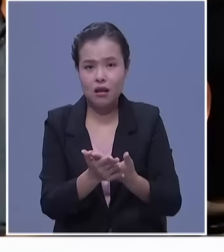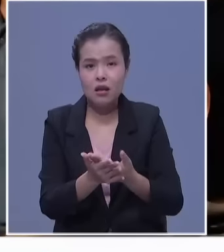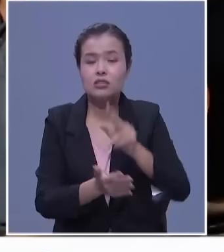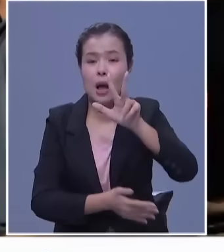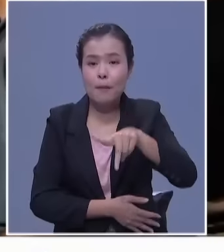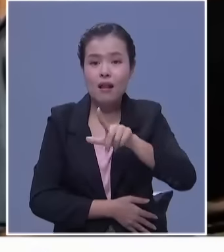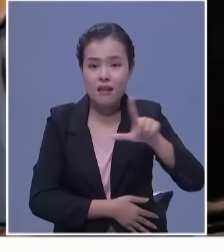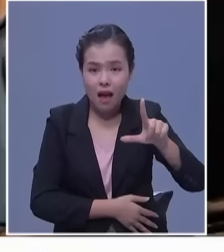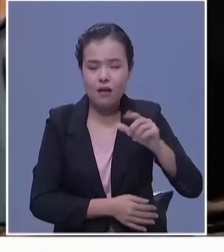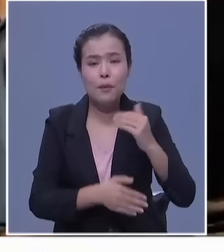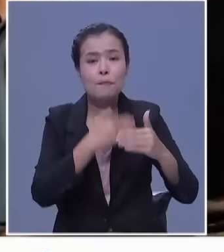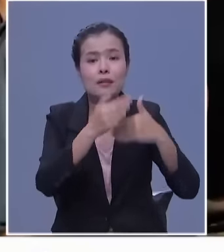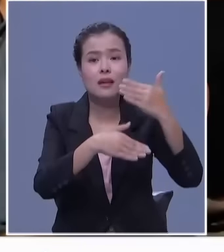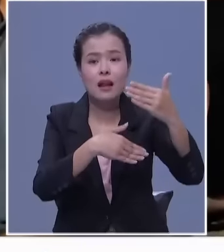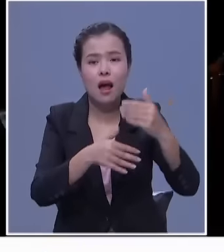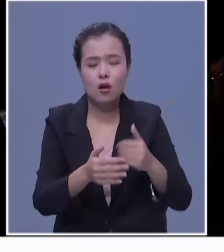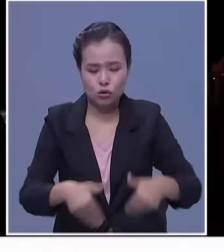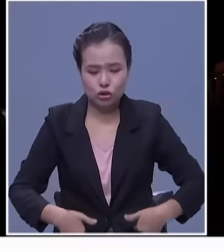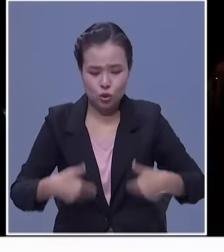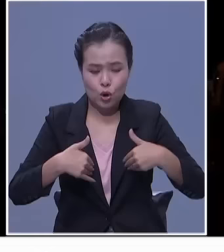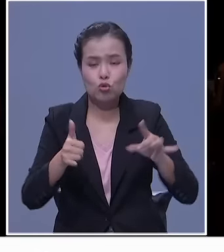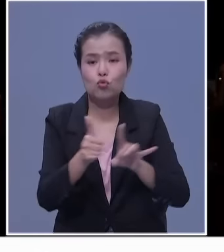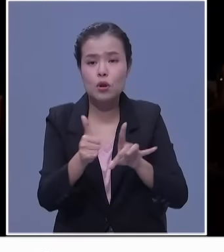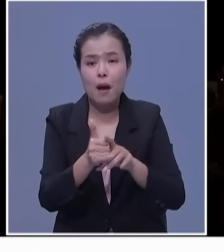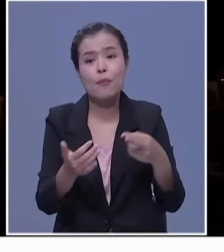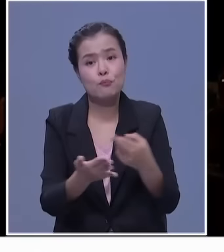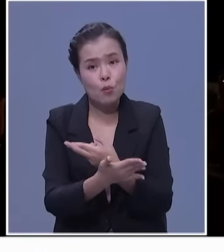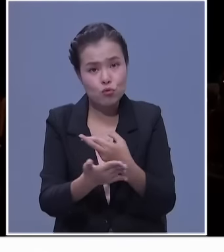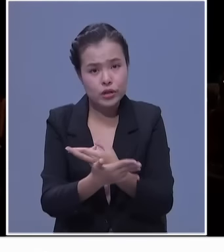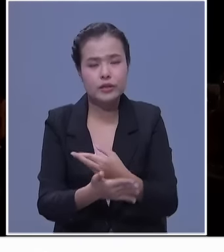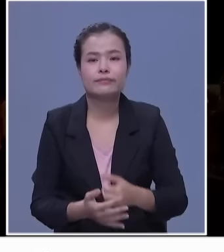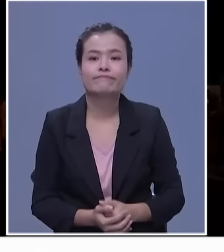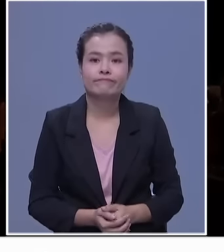ล้านเพื่อเป็นการพัฒนาคุณภาพชีวิตของชาวราชบุรี